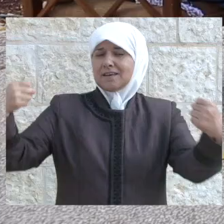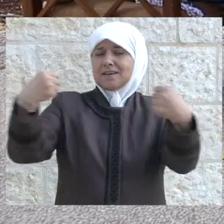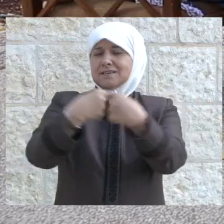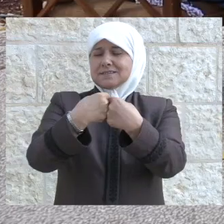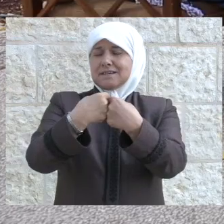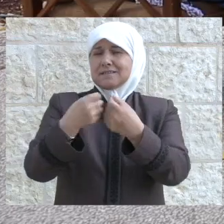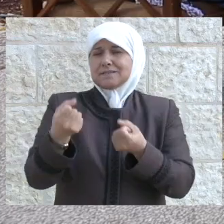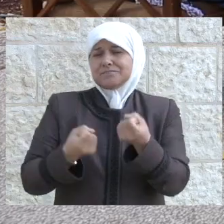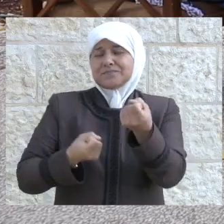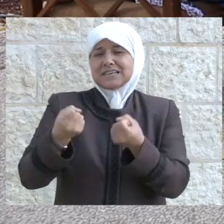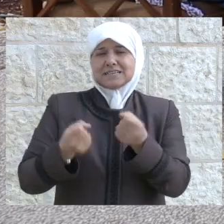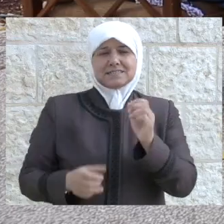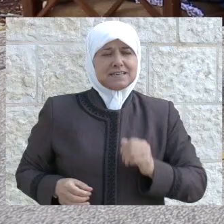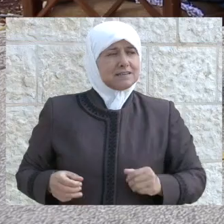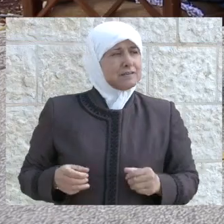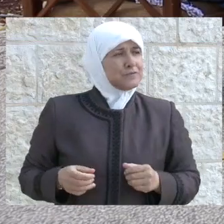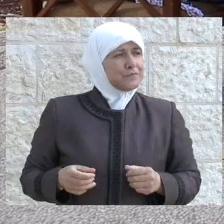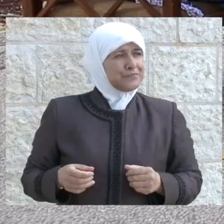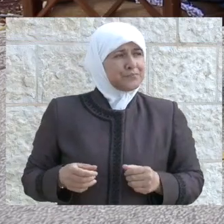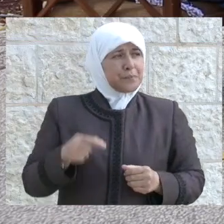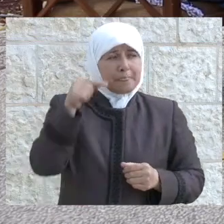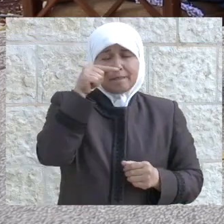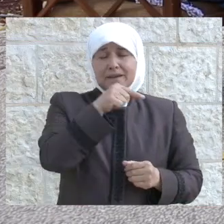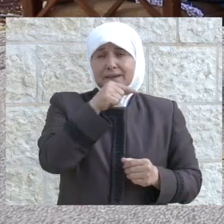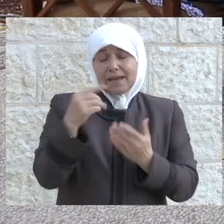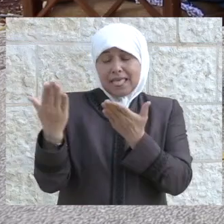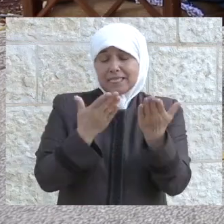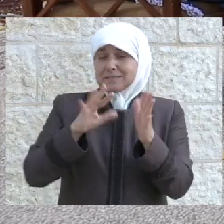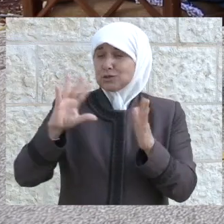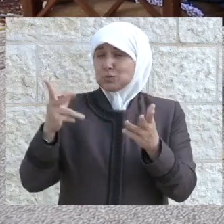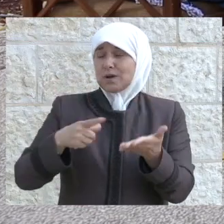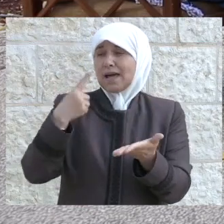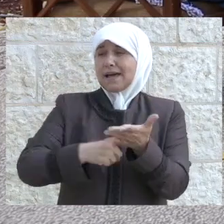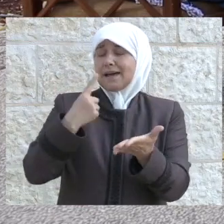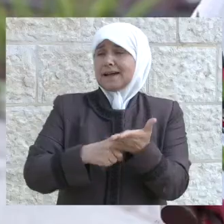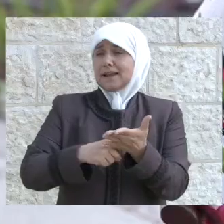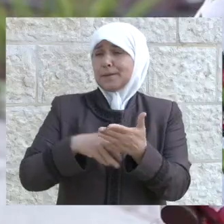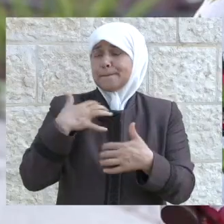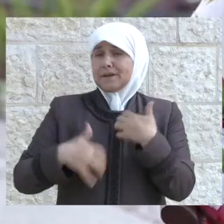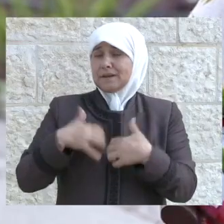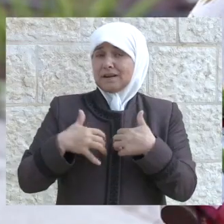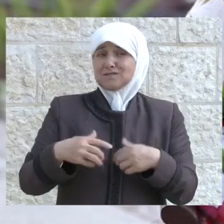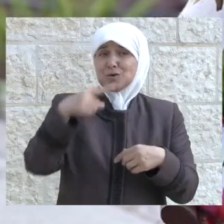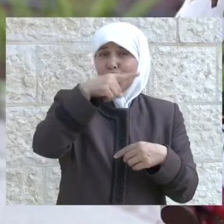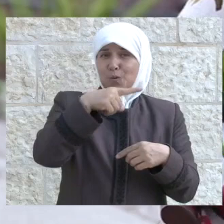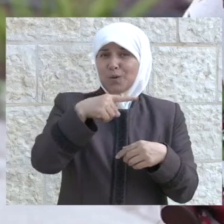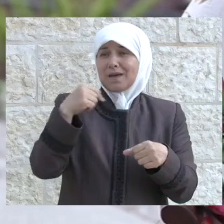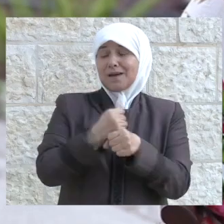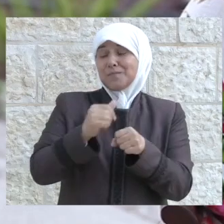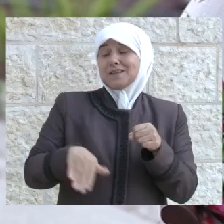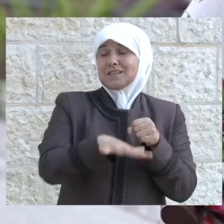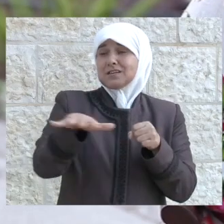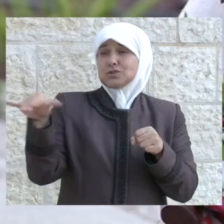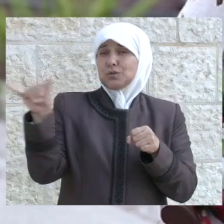فقدت رجلي من فوق الركبة. درست علم نفس في جامعة النجاح وتسلقت أعلى جبل في إفريقيا برجل